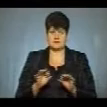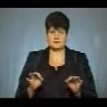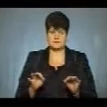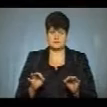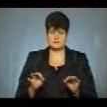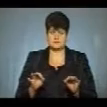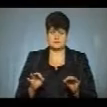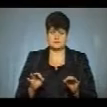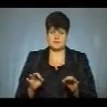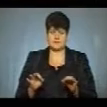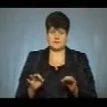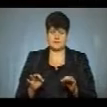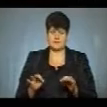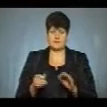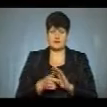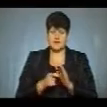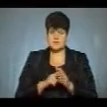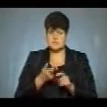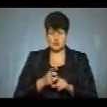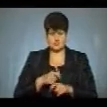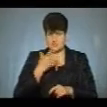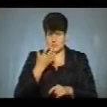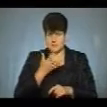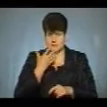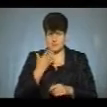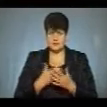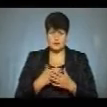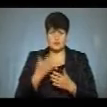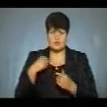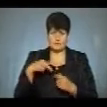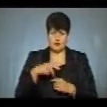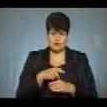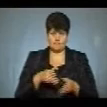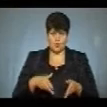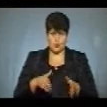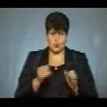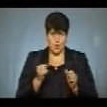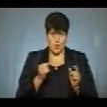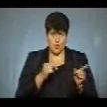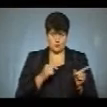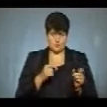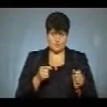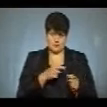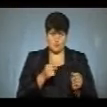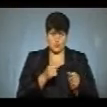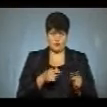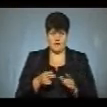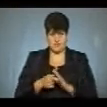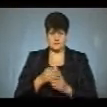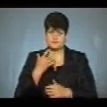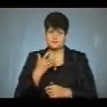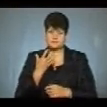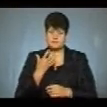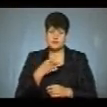Замітно, в класі дуже тепло, наприклад, коли виходиш в коридор, холодно, там набагато холодніше, ніж в класі. За